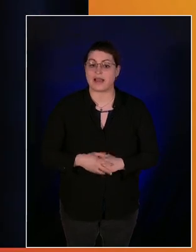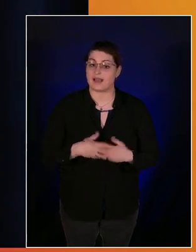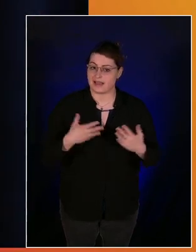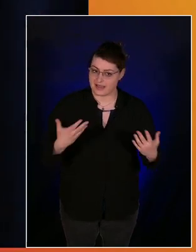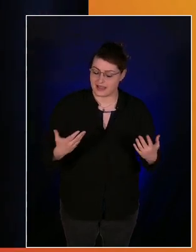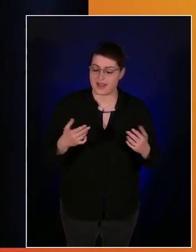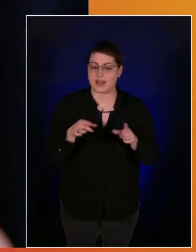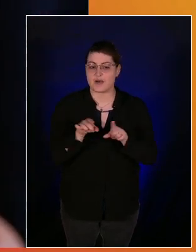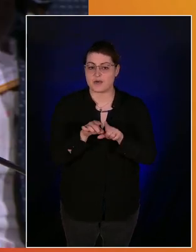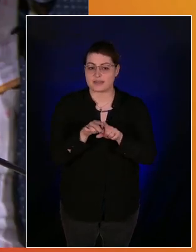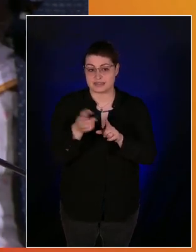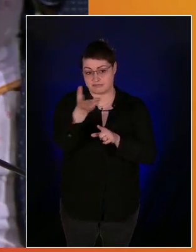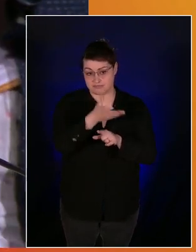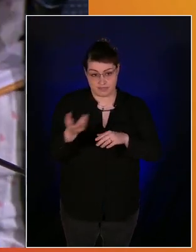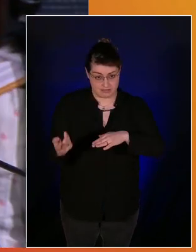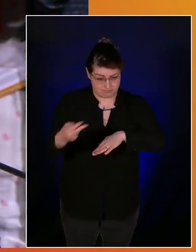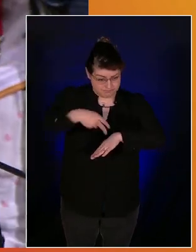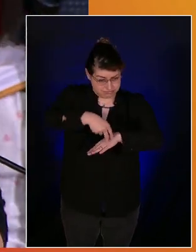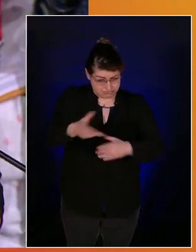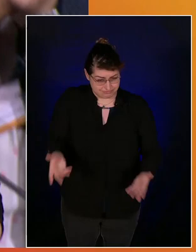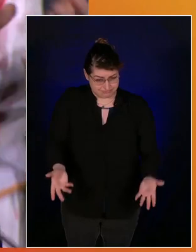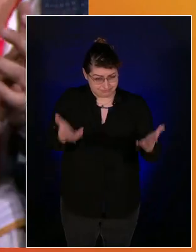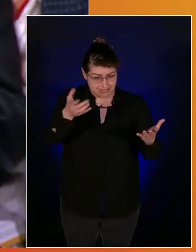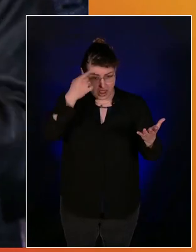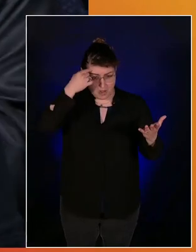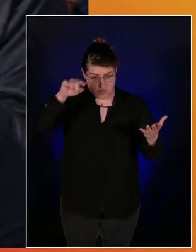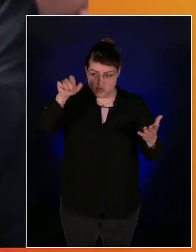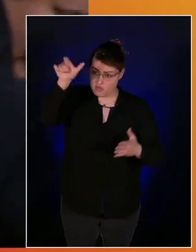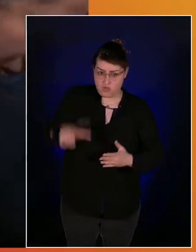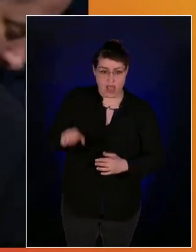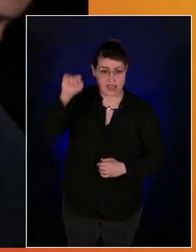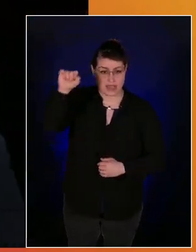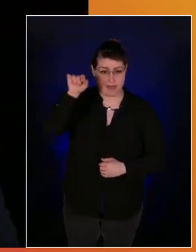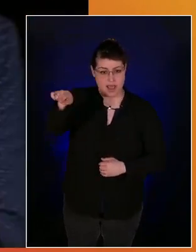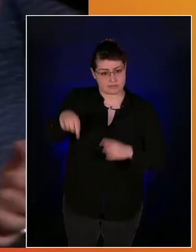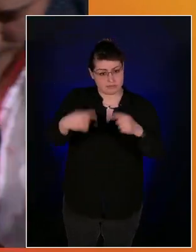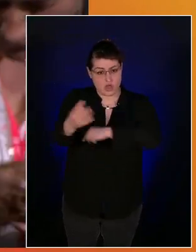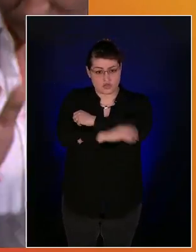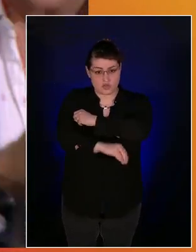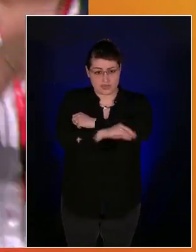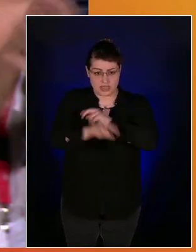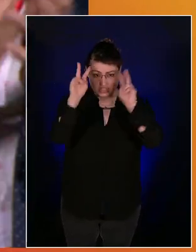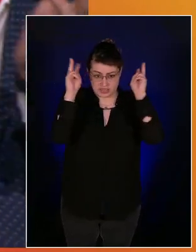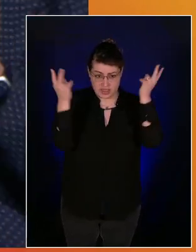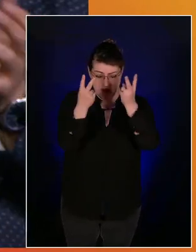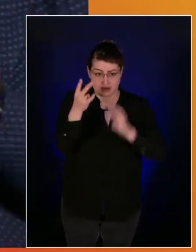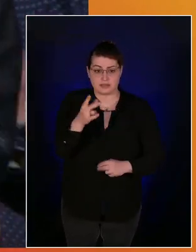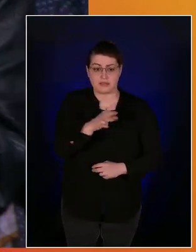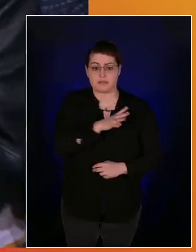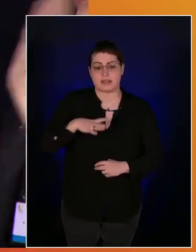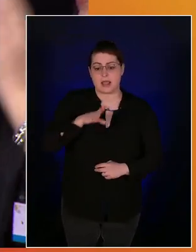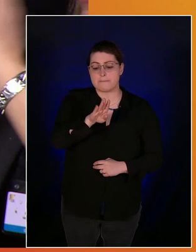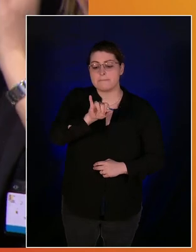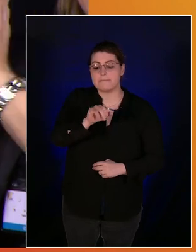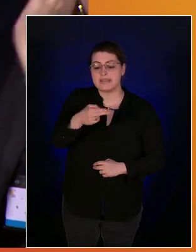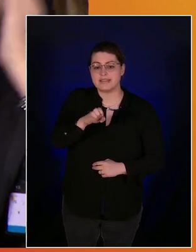Et enfin, je vous demande de vous lever tous pour notre camarade secrétaire générale, Sophie Binet.